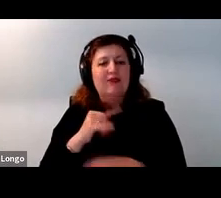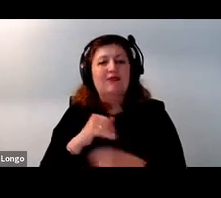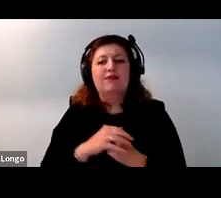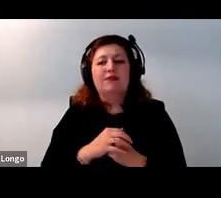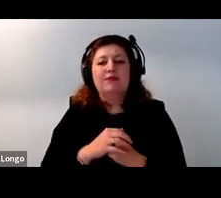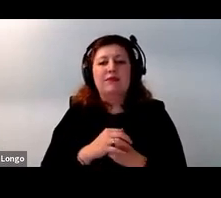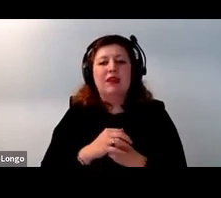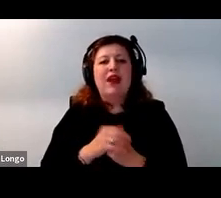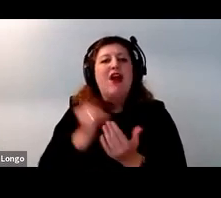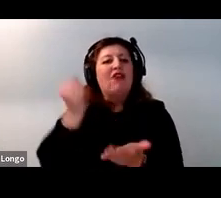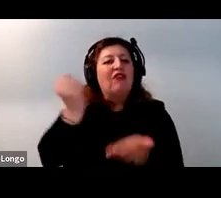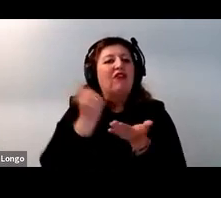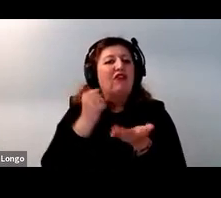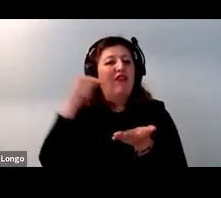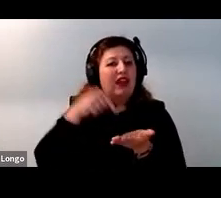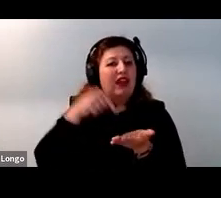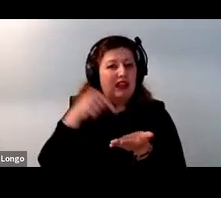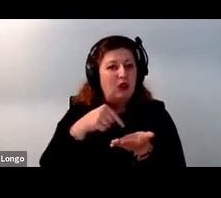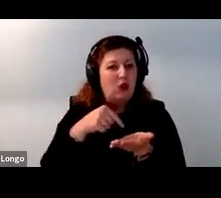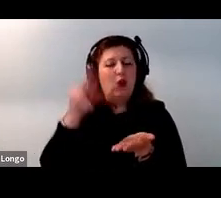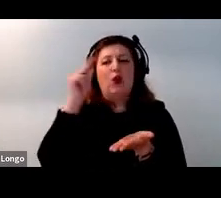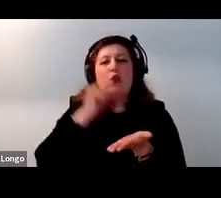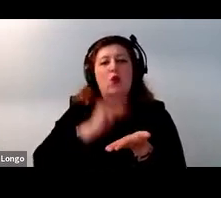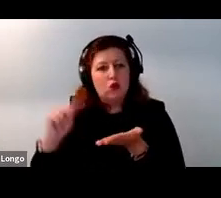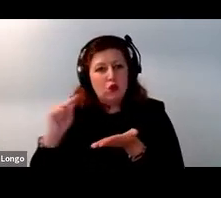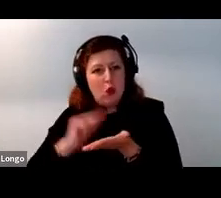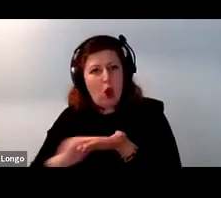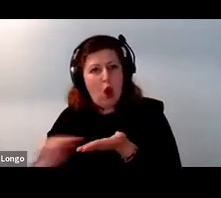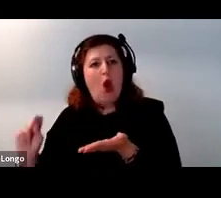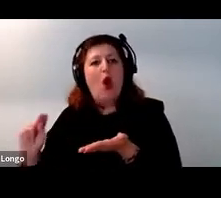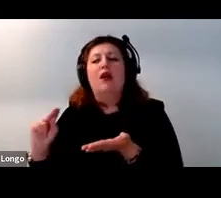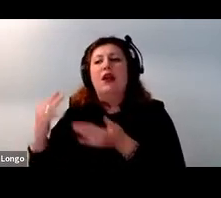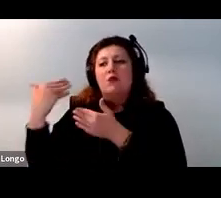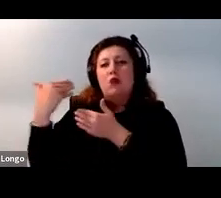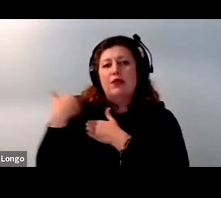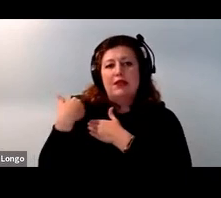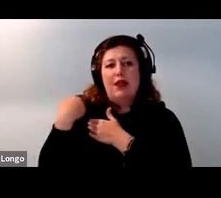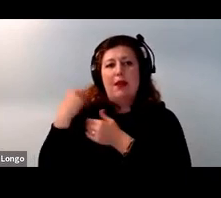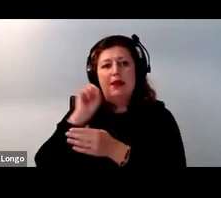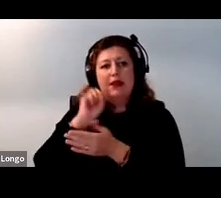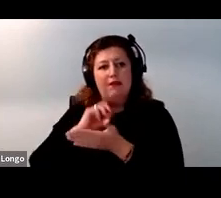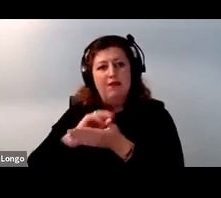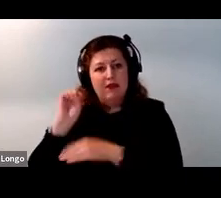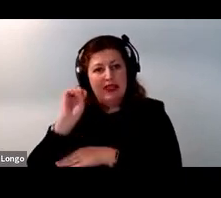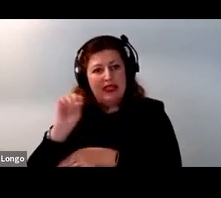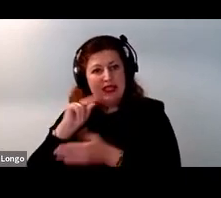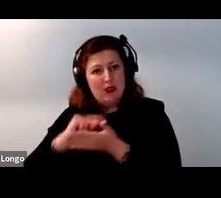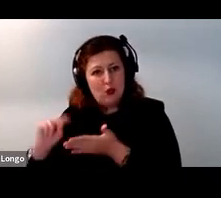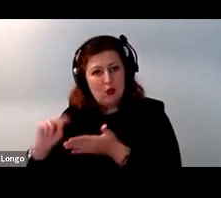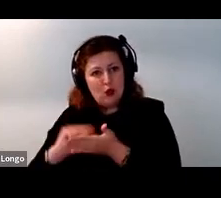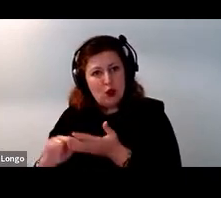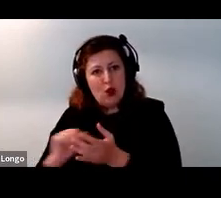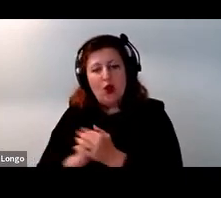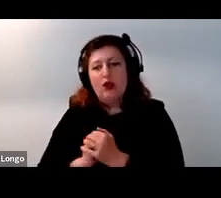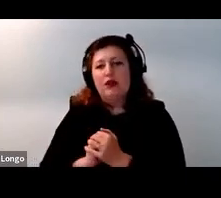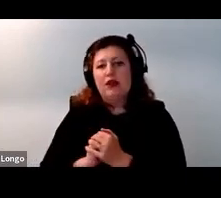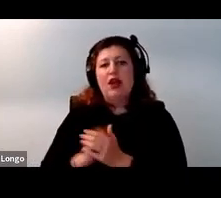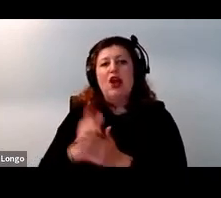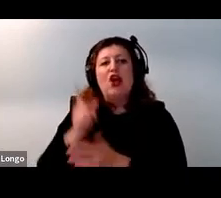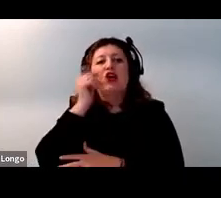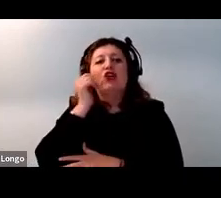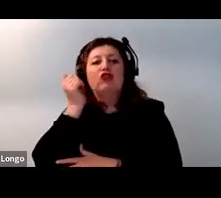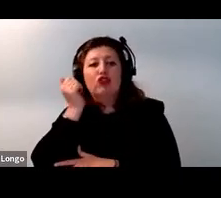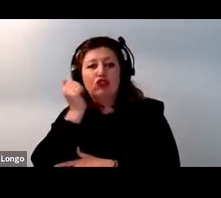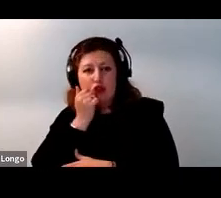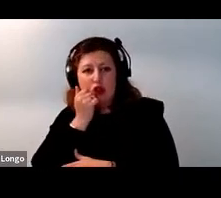dal finanziatore, scuole, responsabili dell'istruzione, i genitori,